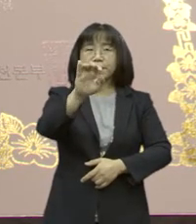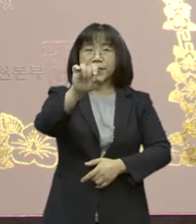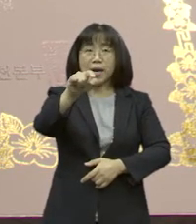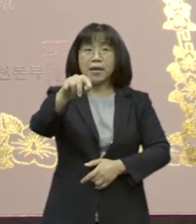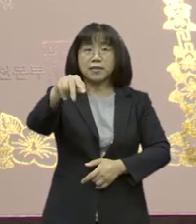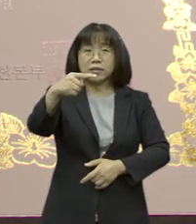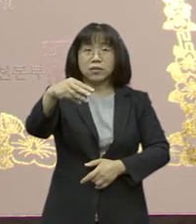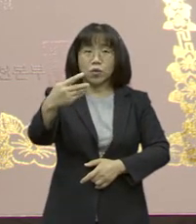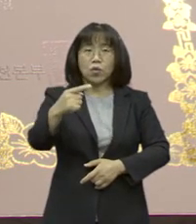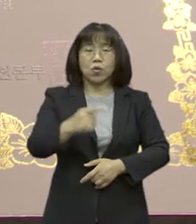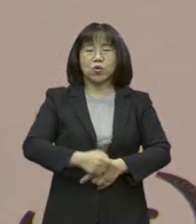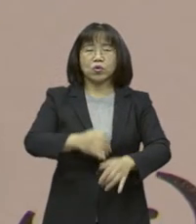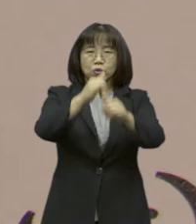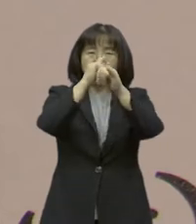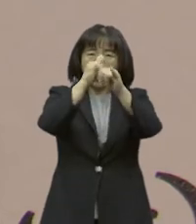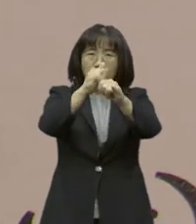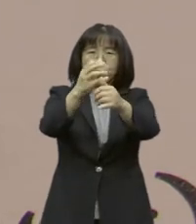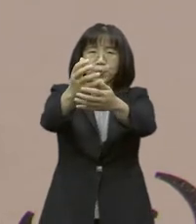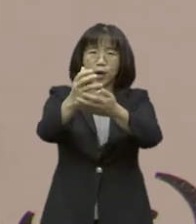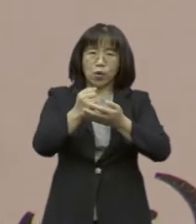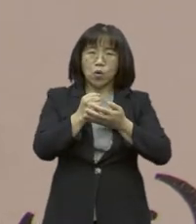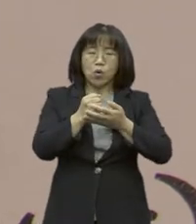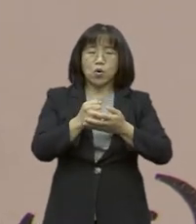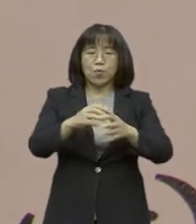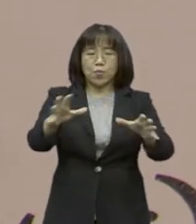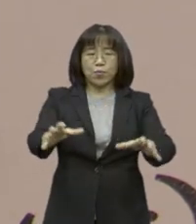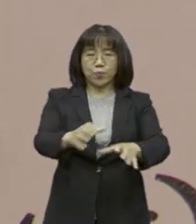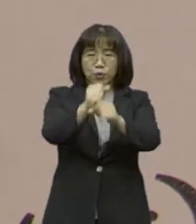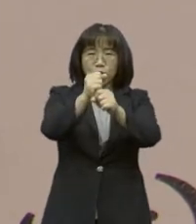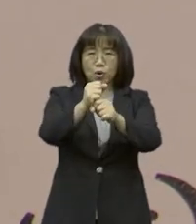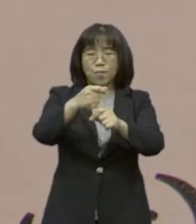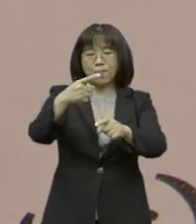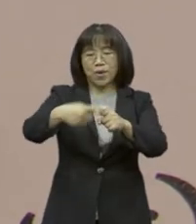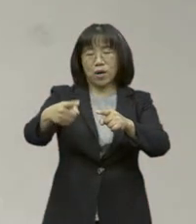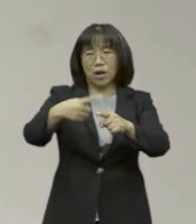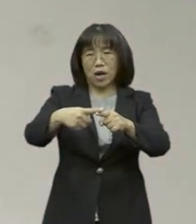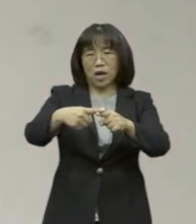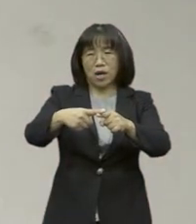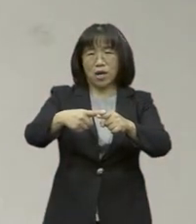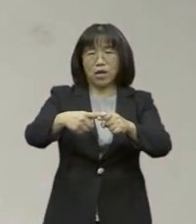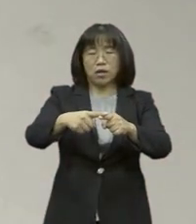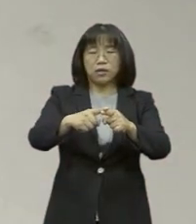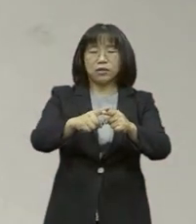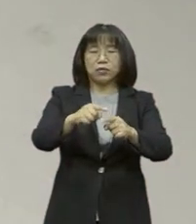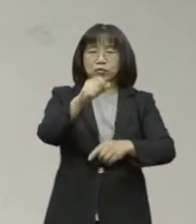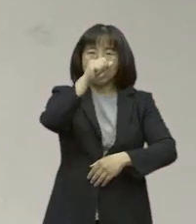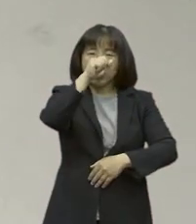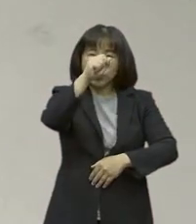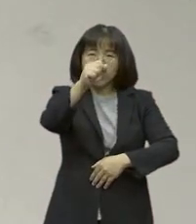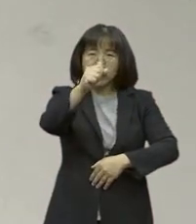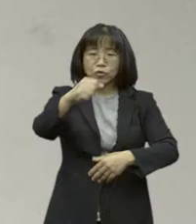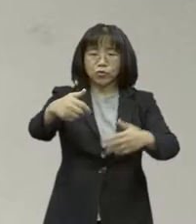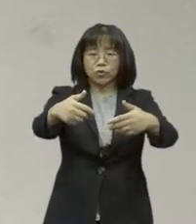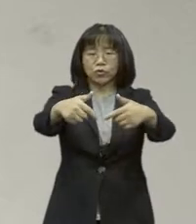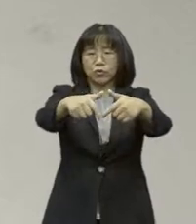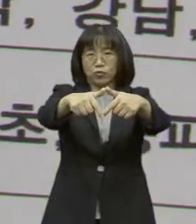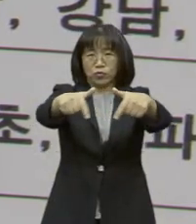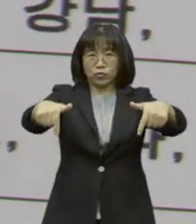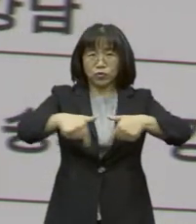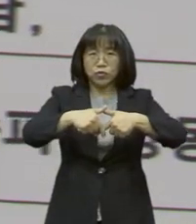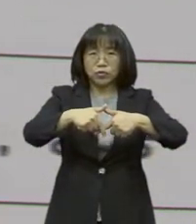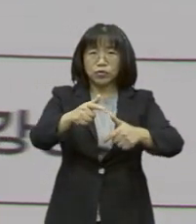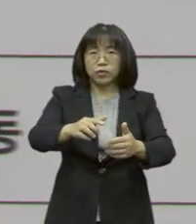경진대회 최우수상 수상 정부합동 평가 우수 선정 2017년 기준 서울시 지역